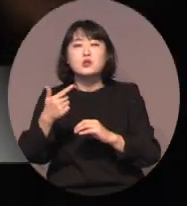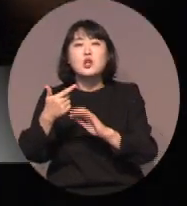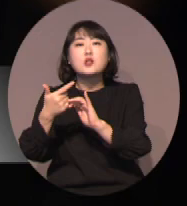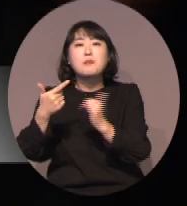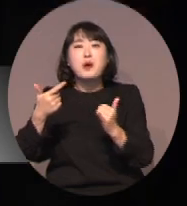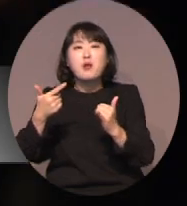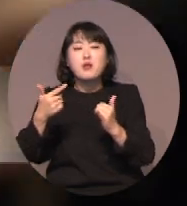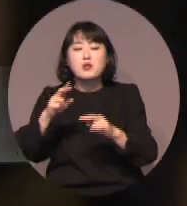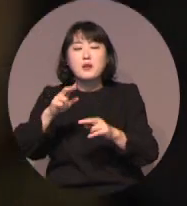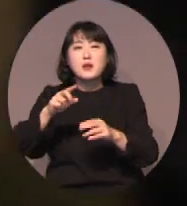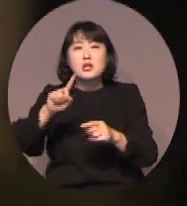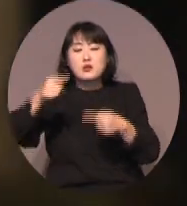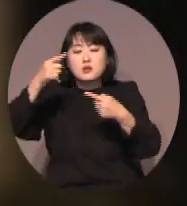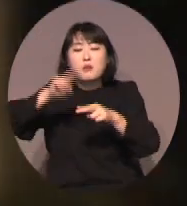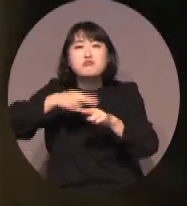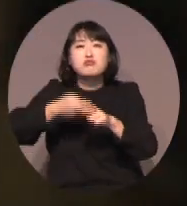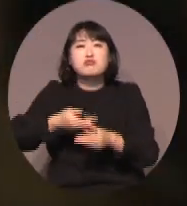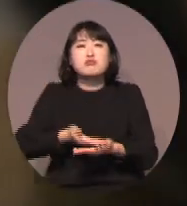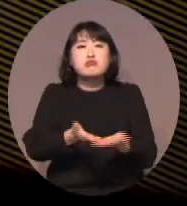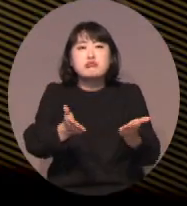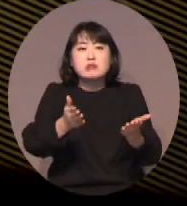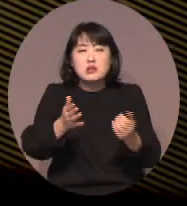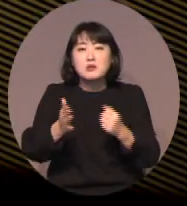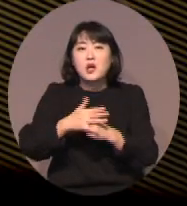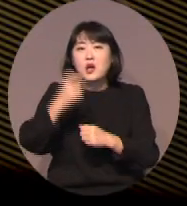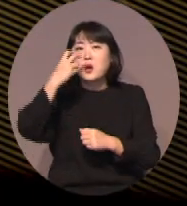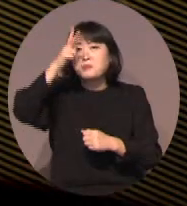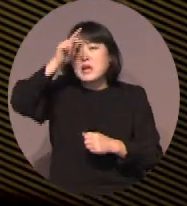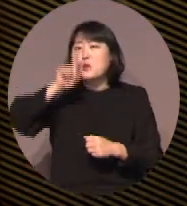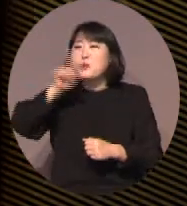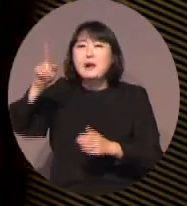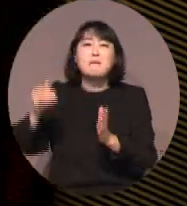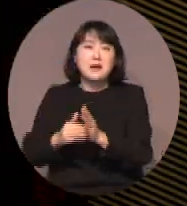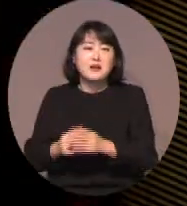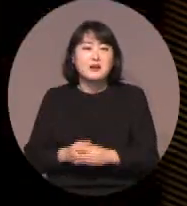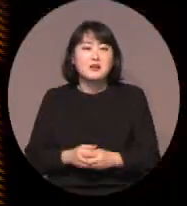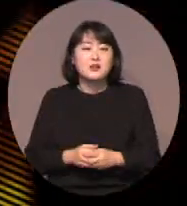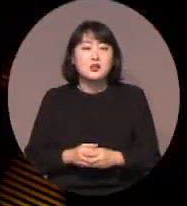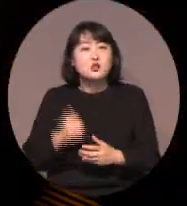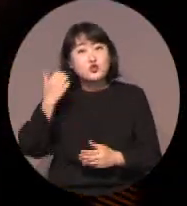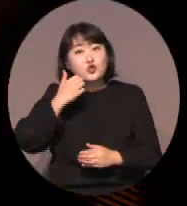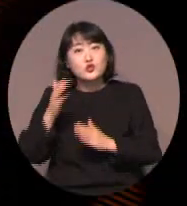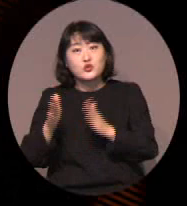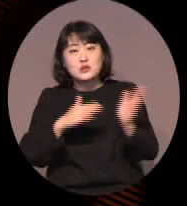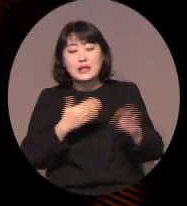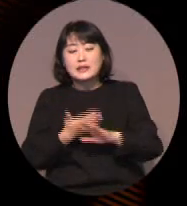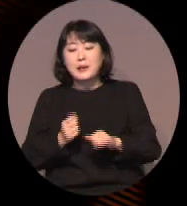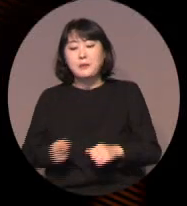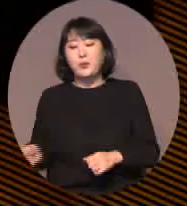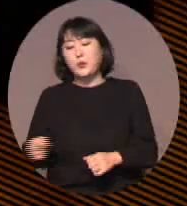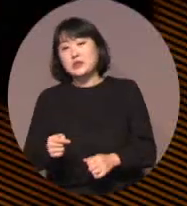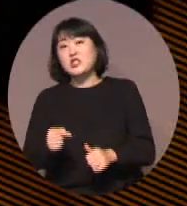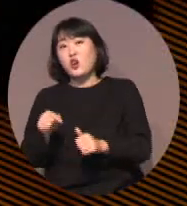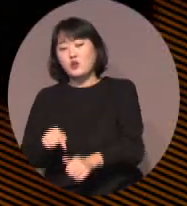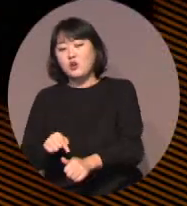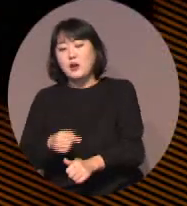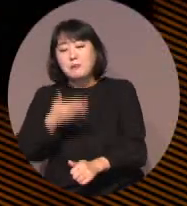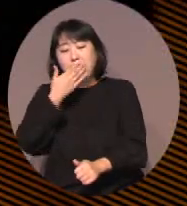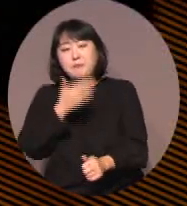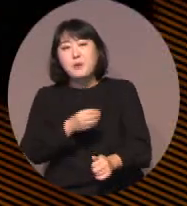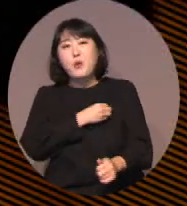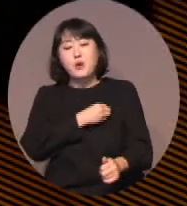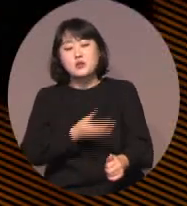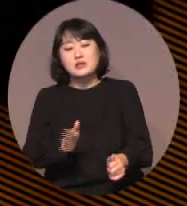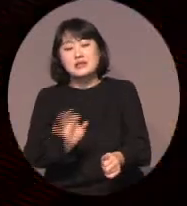혐의로 경찰에 고발 당했습니다 또 다른 이프부 예정자는 지난해 11월 다른 사람을 시켜 조합원에게 식사를